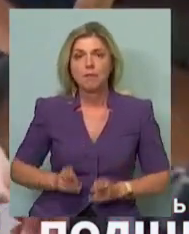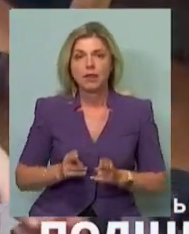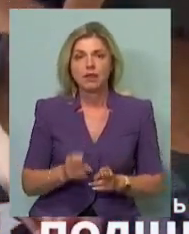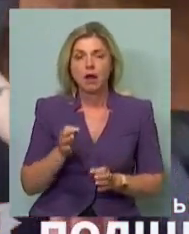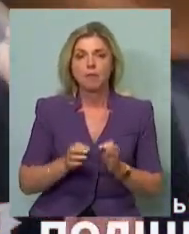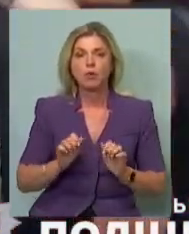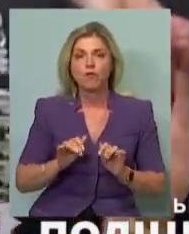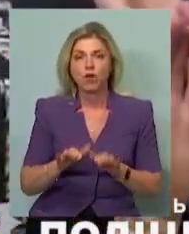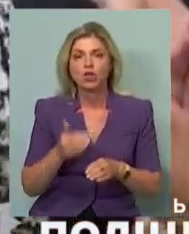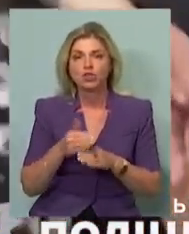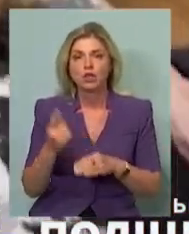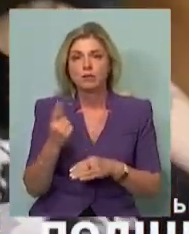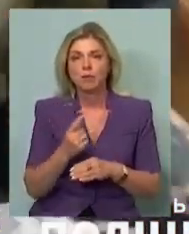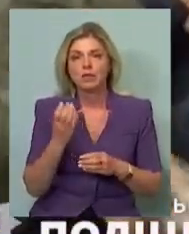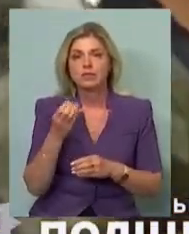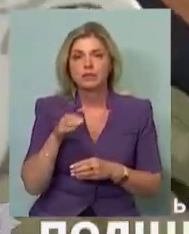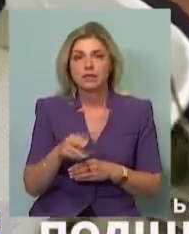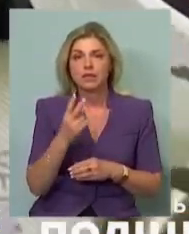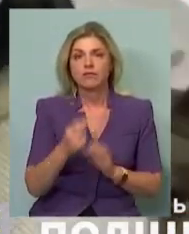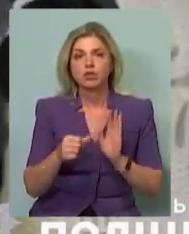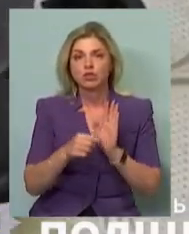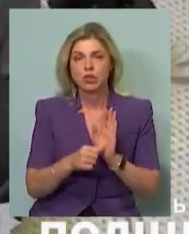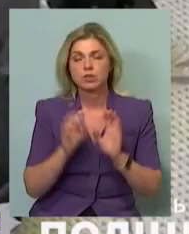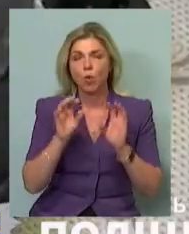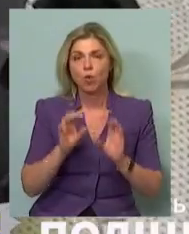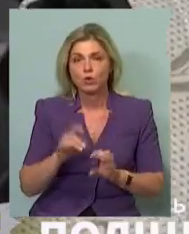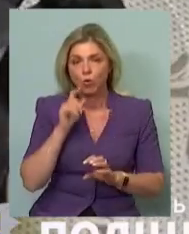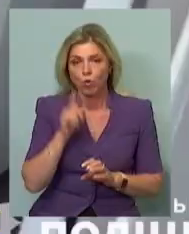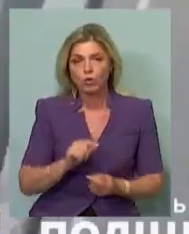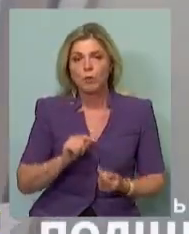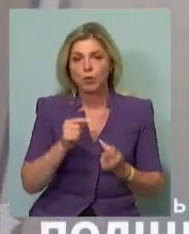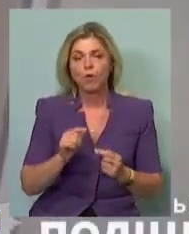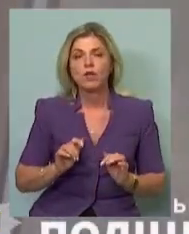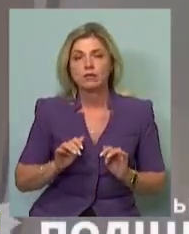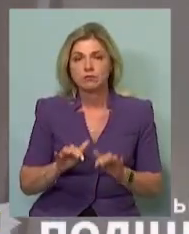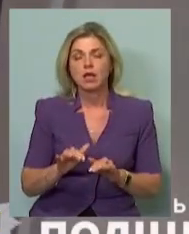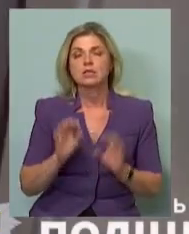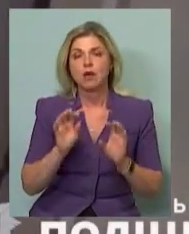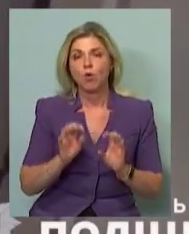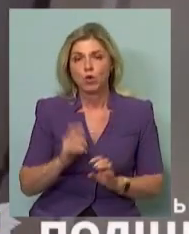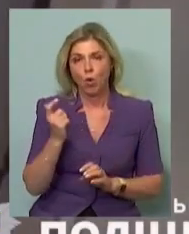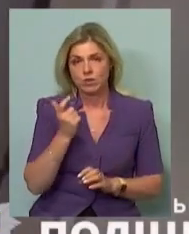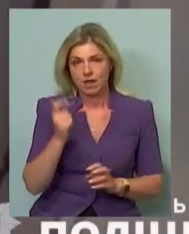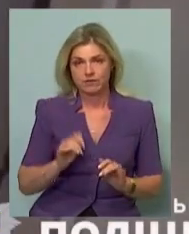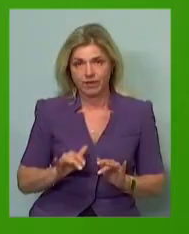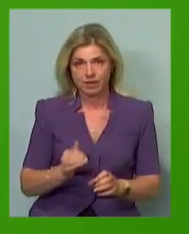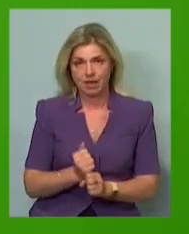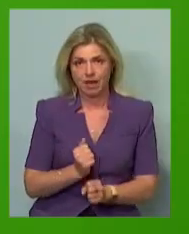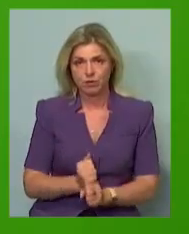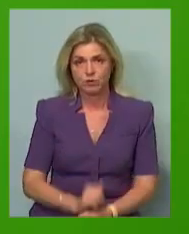частиною 1 статті 206 Кримінального кодексу України «Протидія законній господарській діяльності».